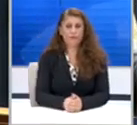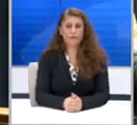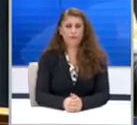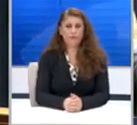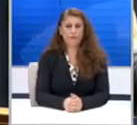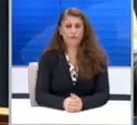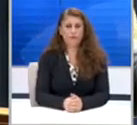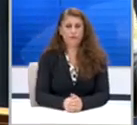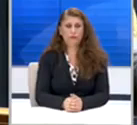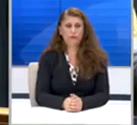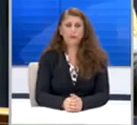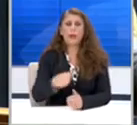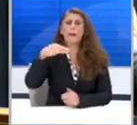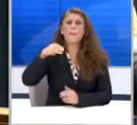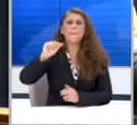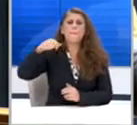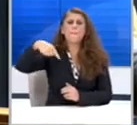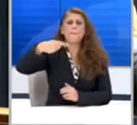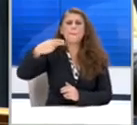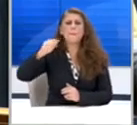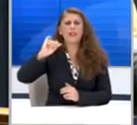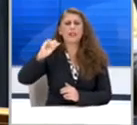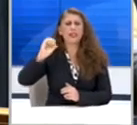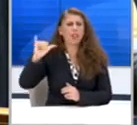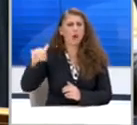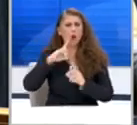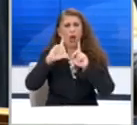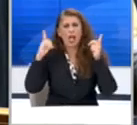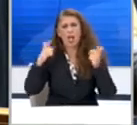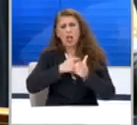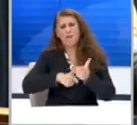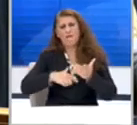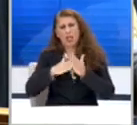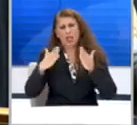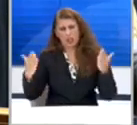Εκ του κατά Ματθαίον Αγίου Ευαγγελίου το ανάγνωσμα.